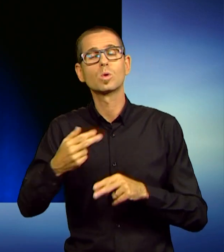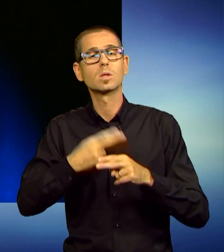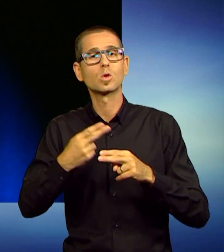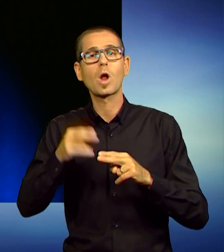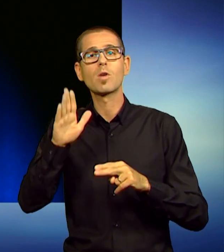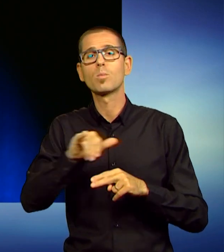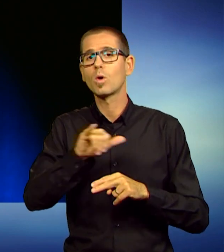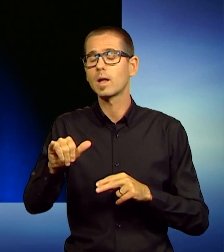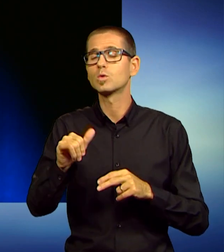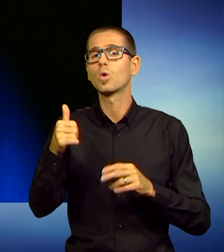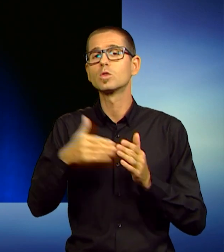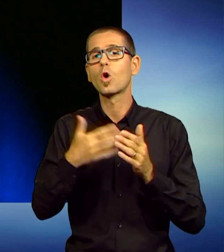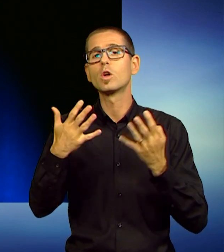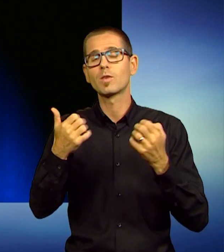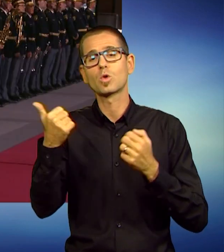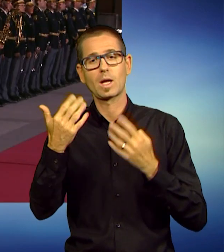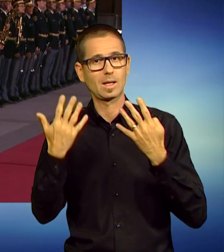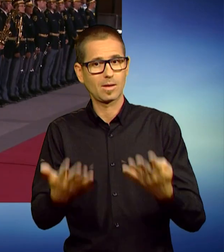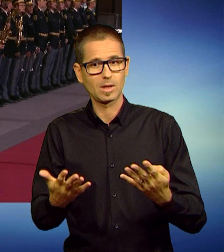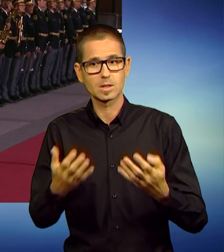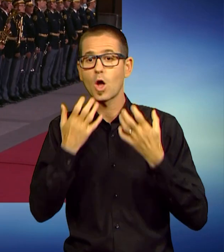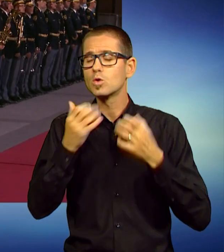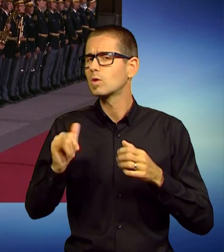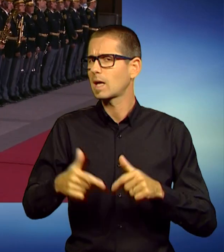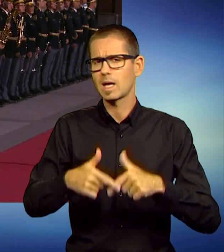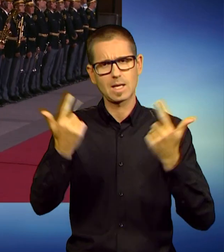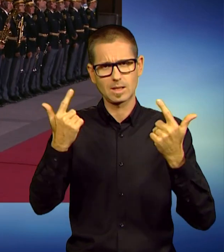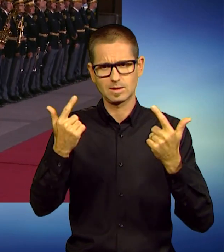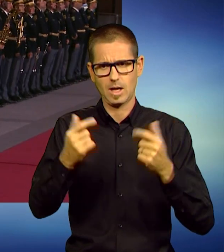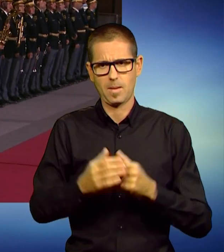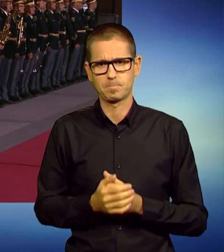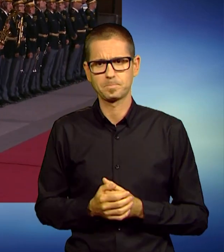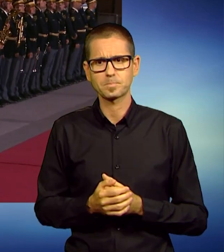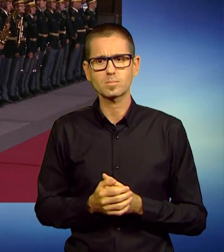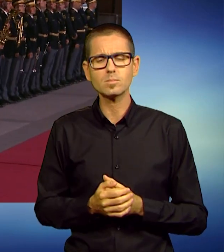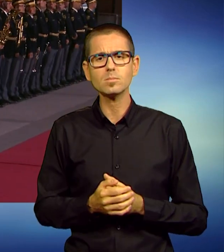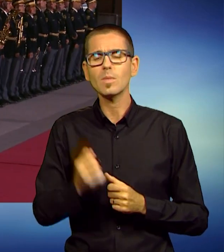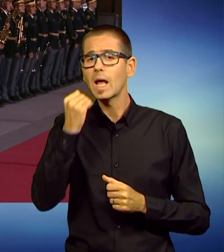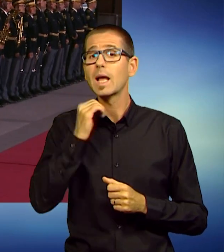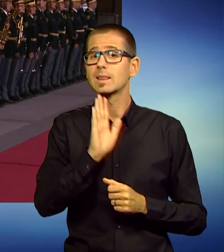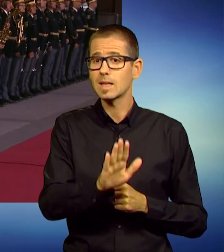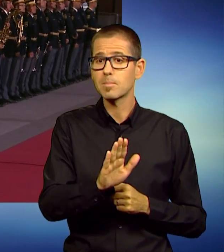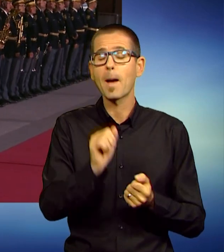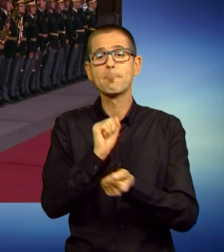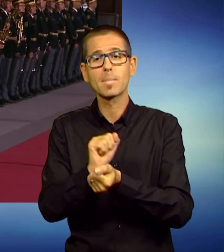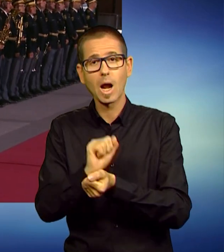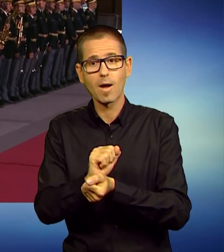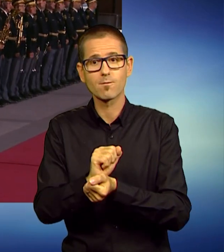1991. Zgodovina je glede tega jasna in neizpodbitna. Intima,